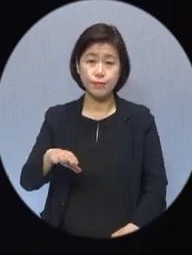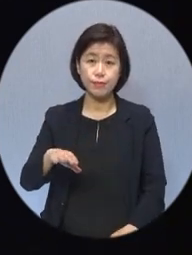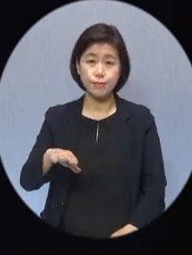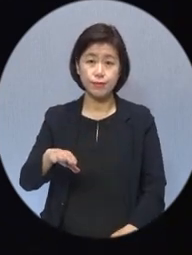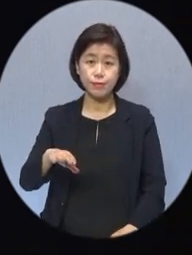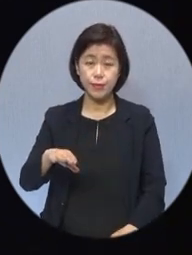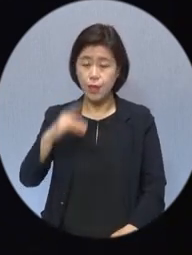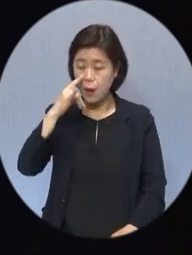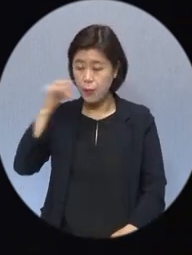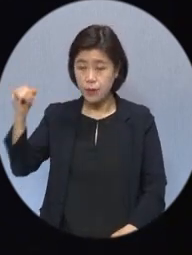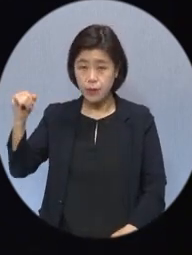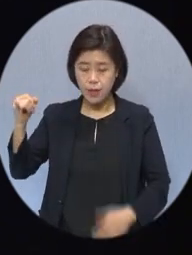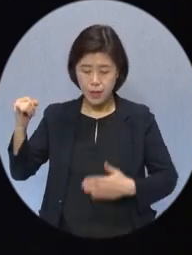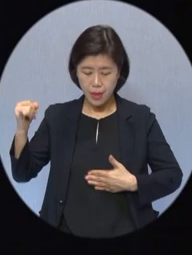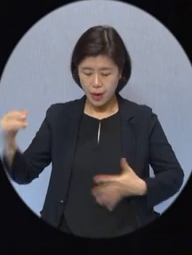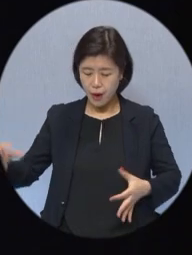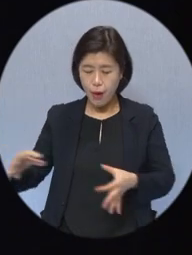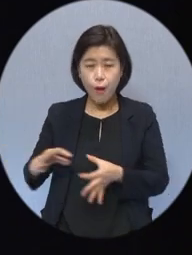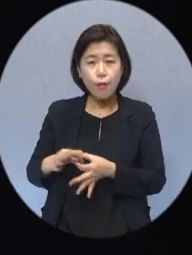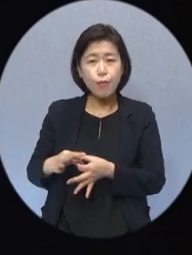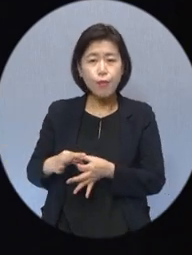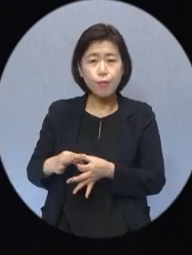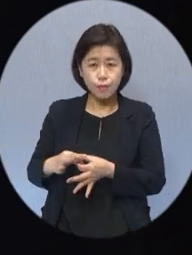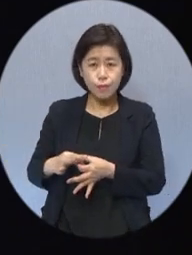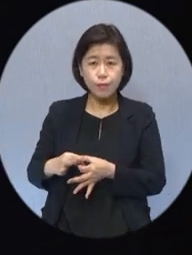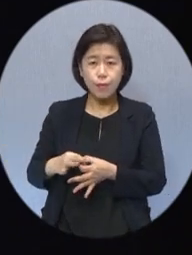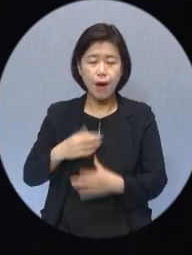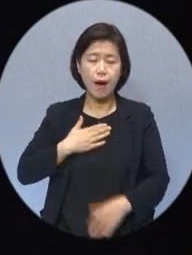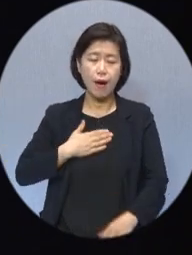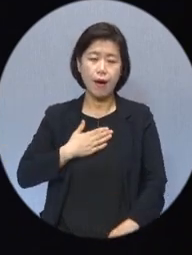탯줄인 것을 나는 압니다.